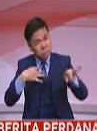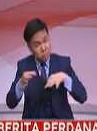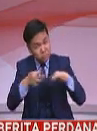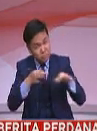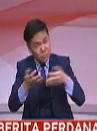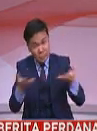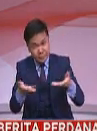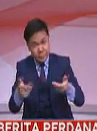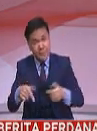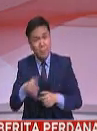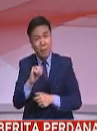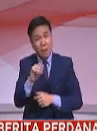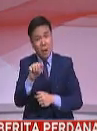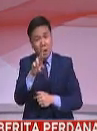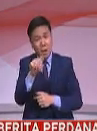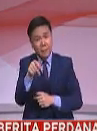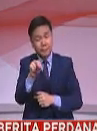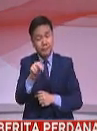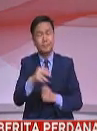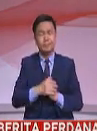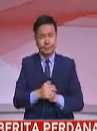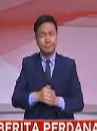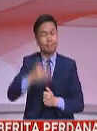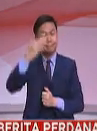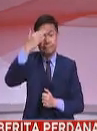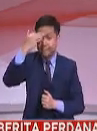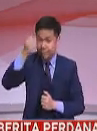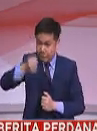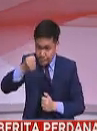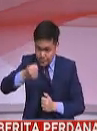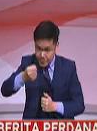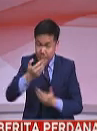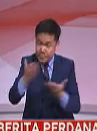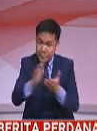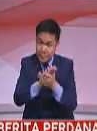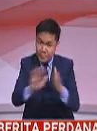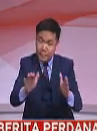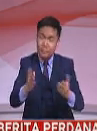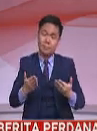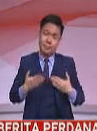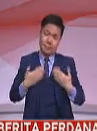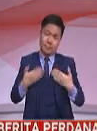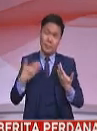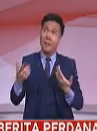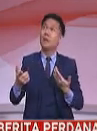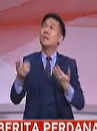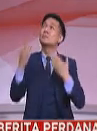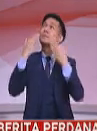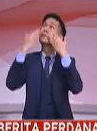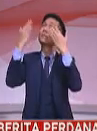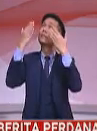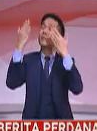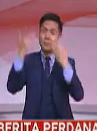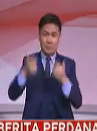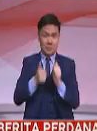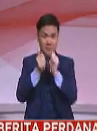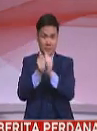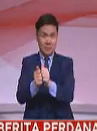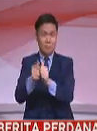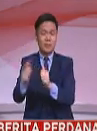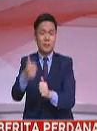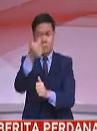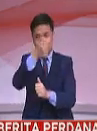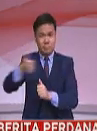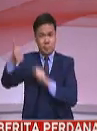kadamban jadi marah ketika ini selalu waalaikum warahmatullah wabarakatuh dan salam sejahtera Alhamdulillah Saya sekarang bersama dengan Tuhan pegawai daerah